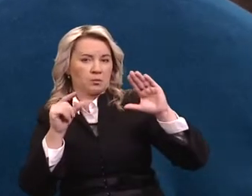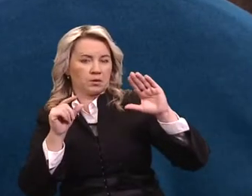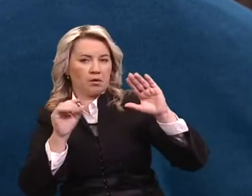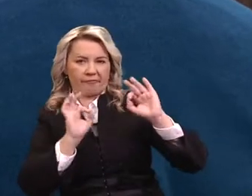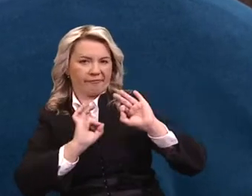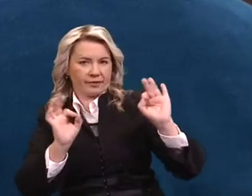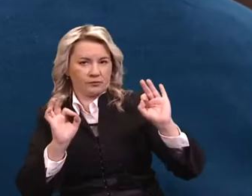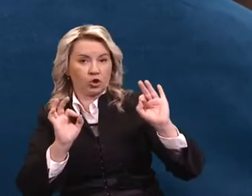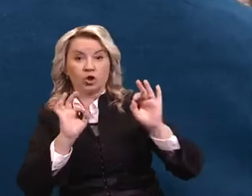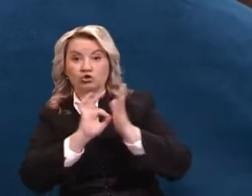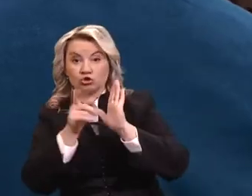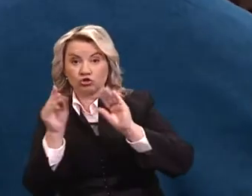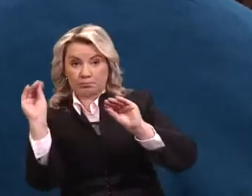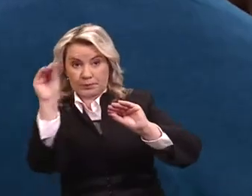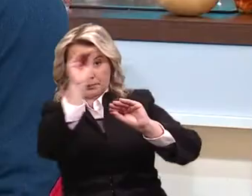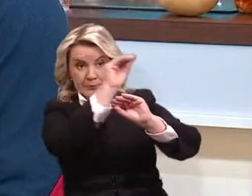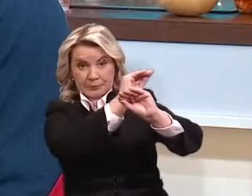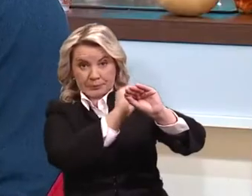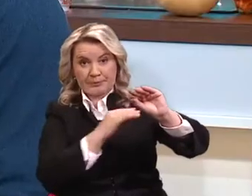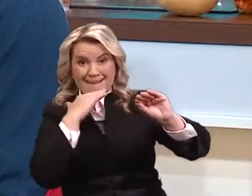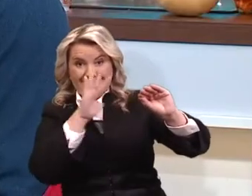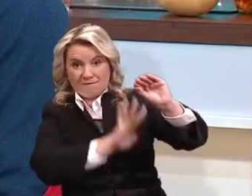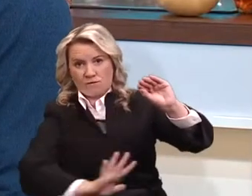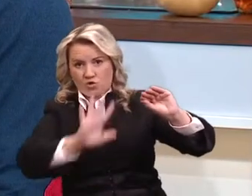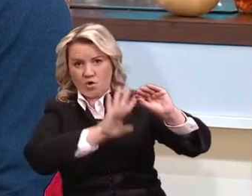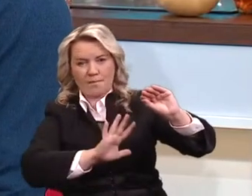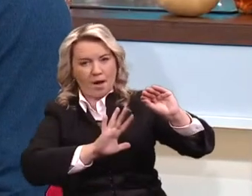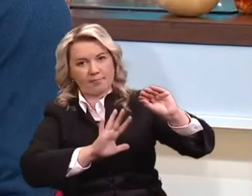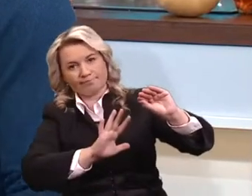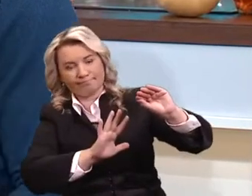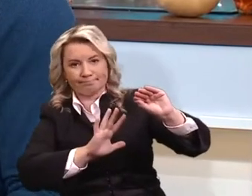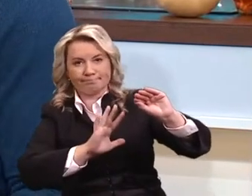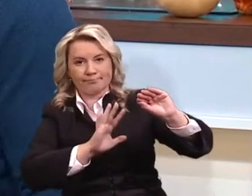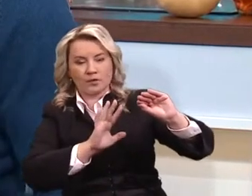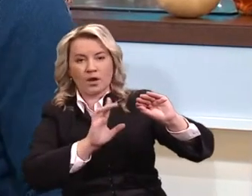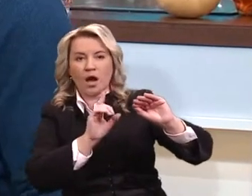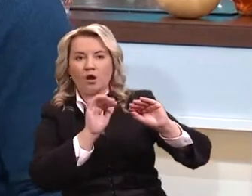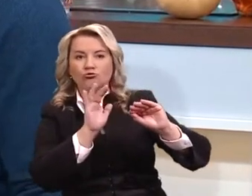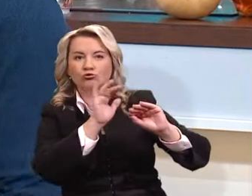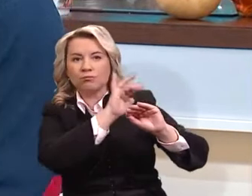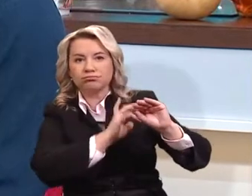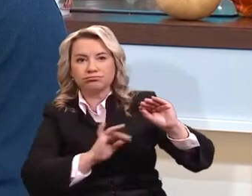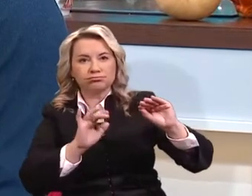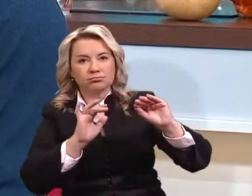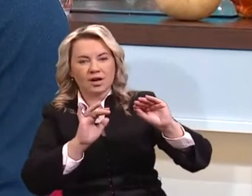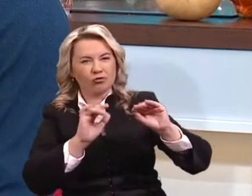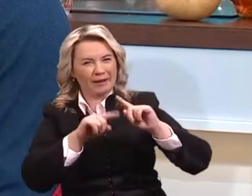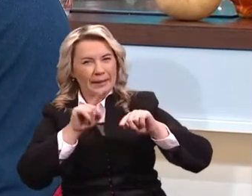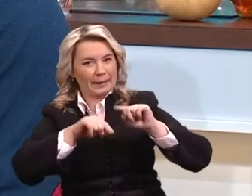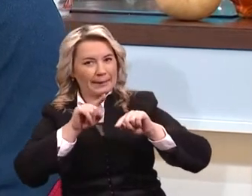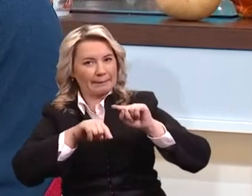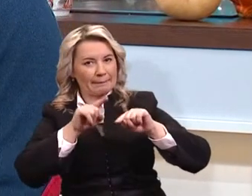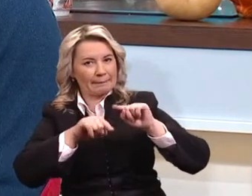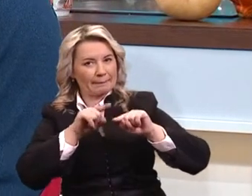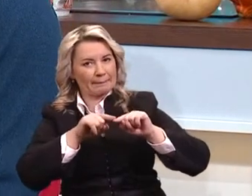procestujete zbytek Evropy nebo i pojedete někam dál za Evropu, tak zjistíte, že jsou prostě podle mého ještě 100 let za opicema vůči nám, jako co se týká vůbec